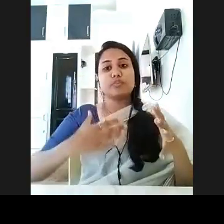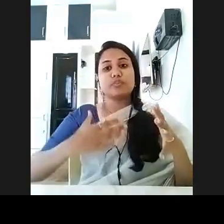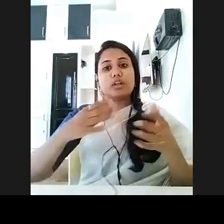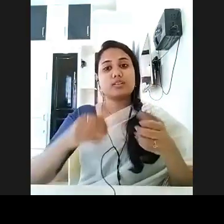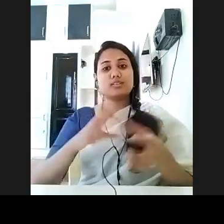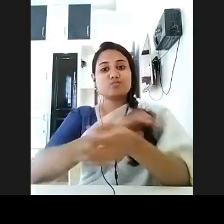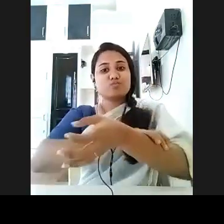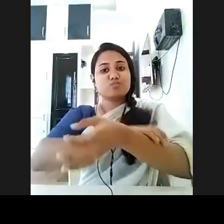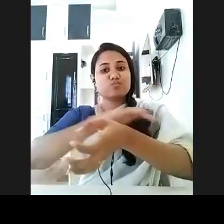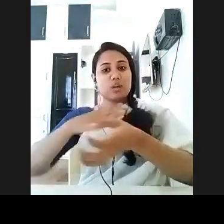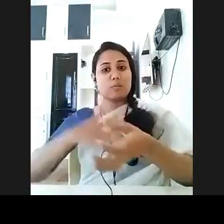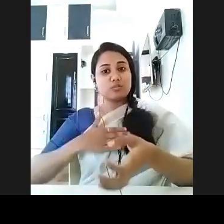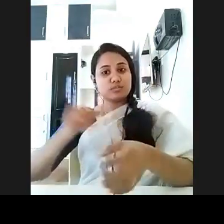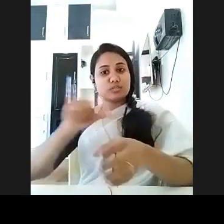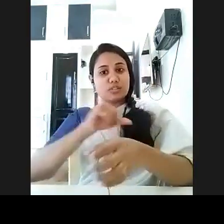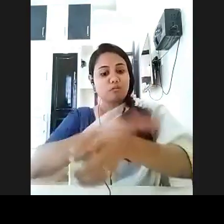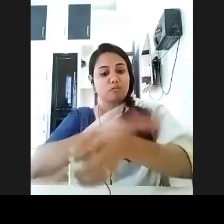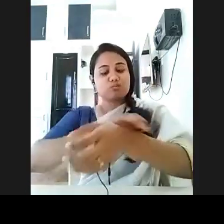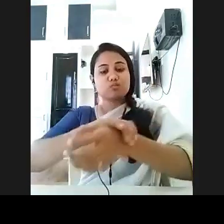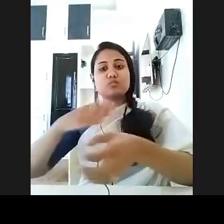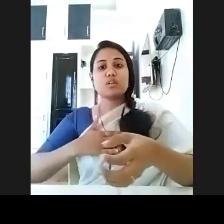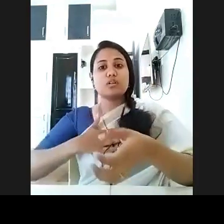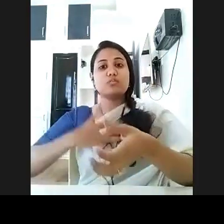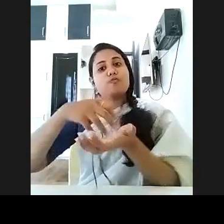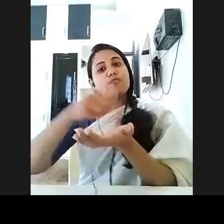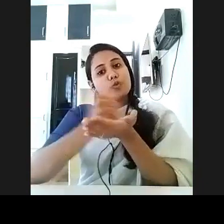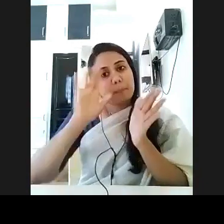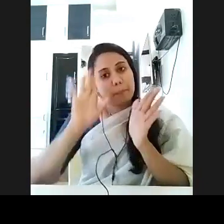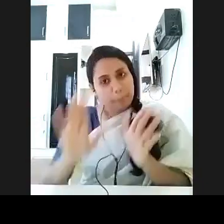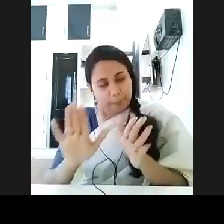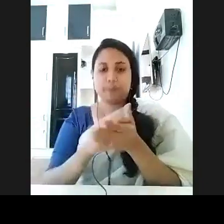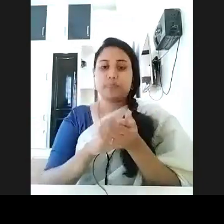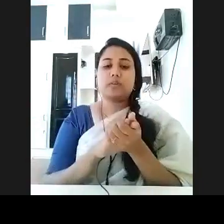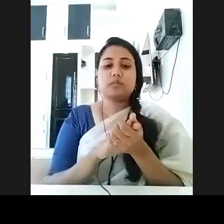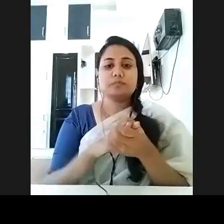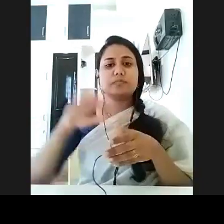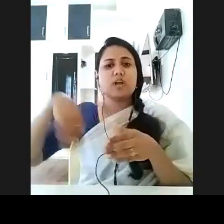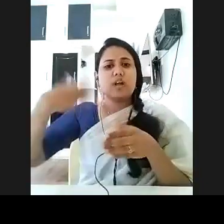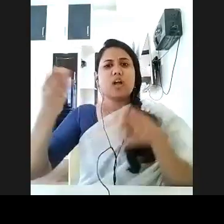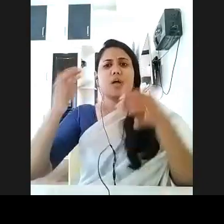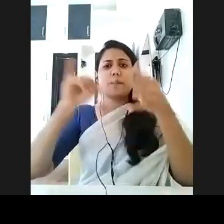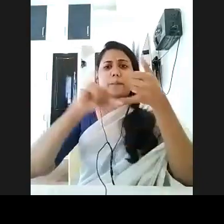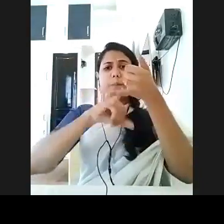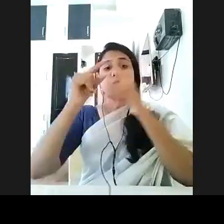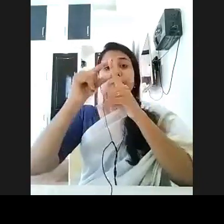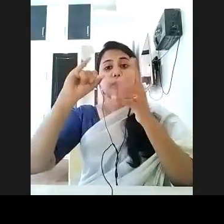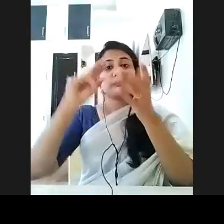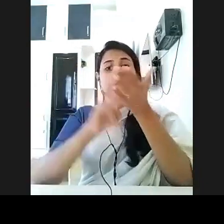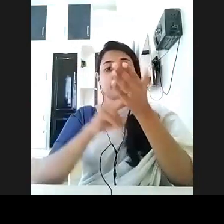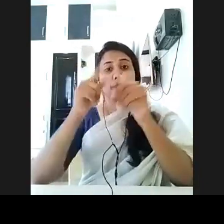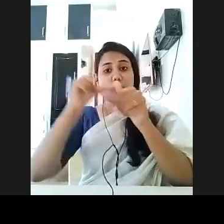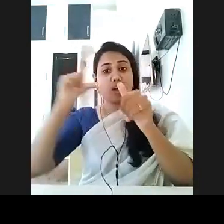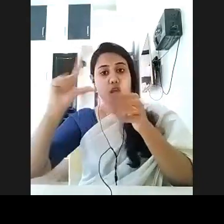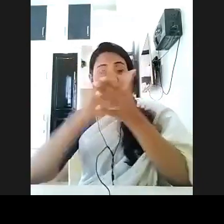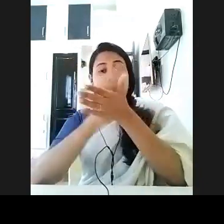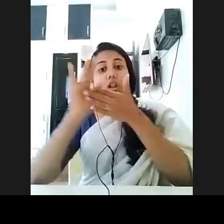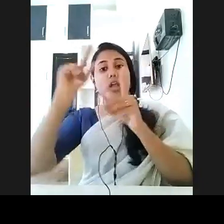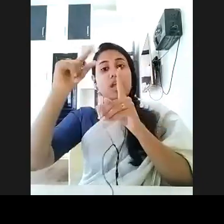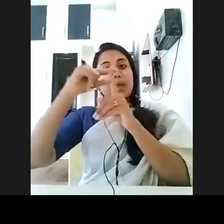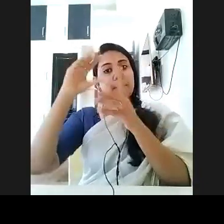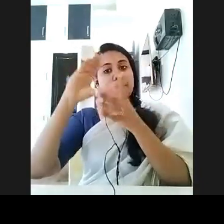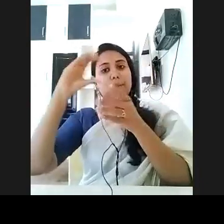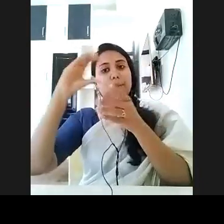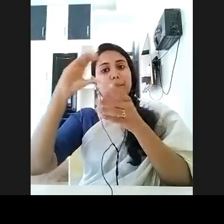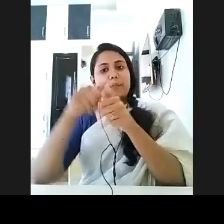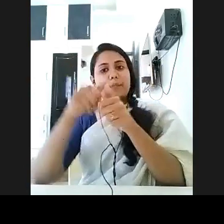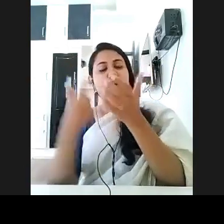ആയിട്ട് ഫിസിയോതെറാപ്പിസ്റ്റ് പറഞ്ഞു തരുന്നതാണ്. നെക്സ്റ്റ് സ്പൈൻ ആൻഡ് ഹിപ്പ് കെയർ. ബിക്കോസ് ഞാൻ ഹിപ്പിൻ്റെ പ്രശ്നം കൂടുതലായിട്ട് എല്ലാ